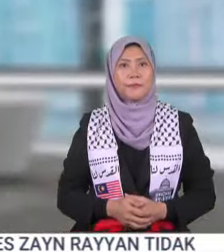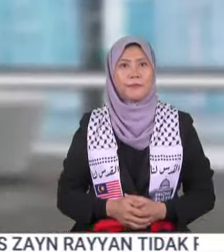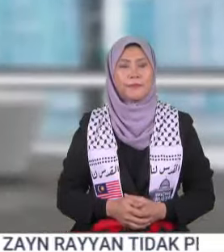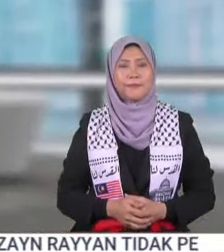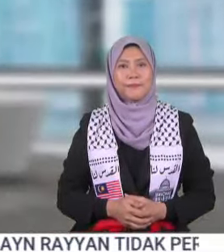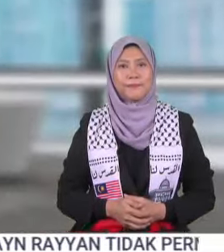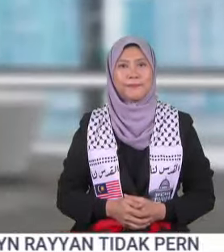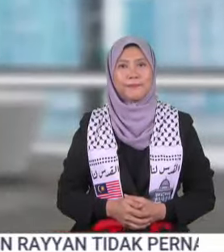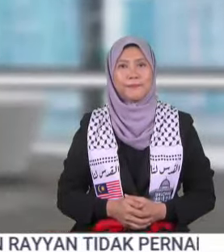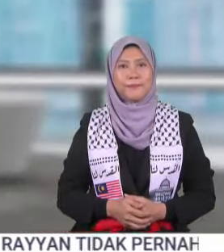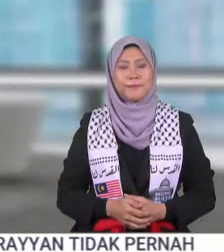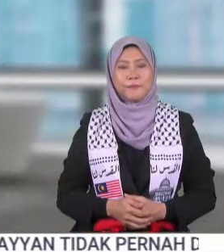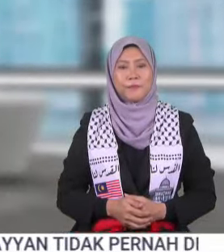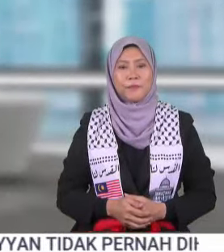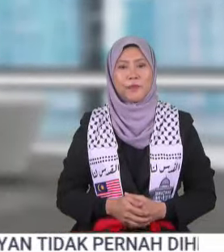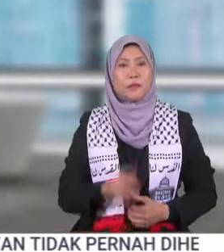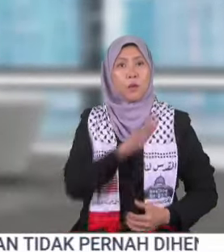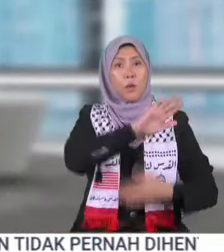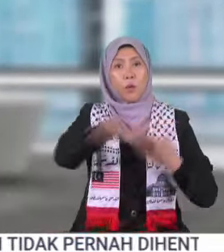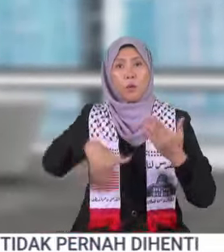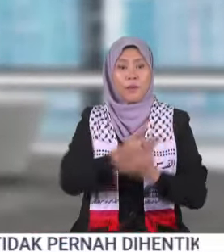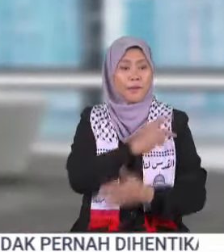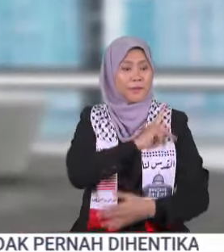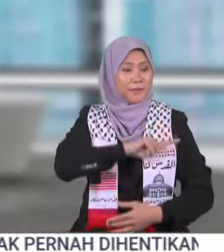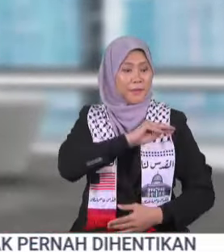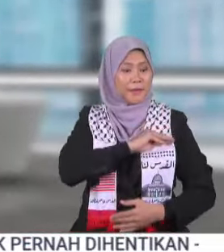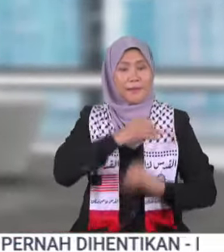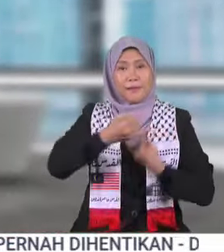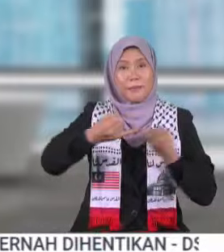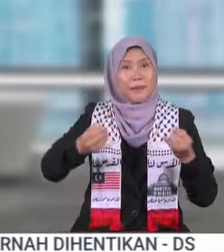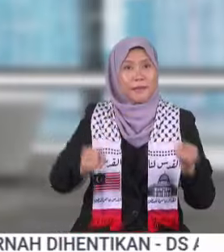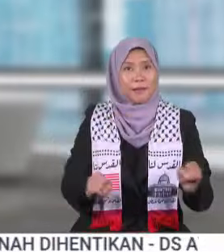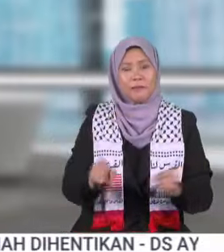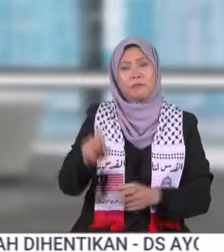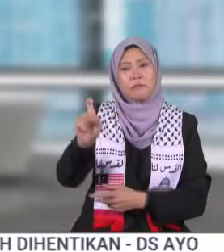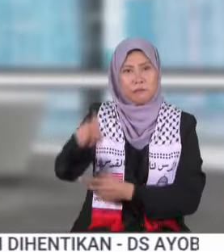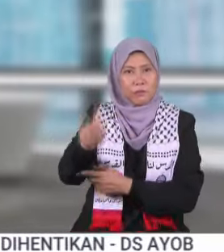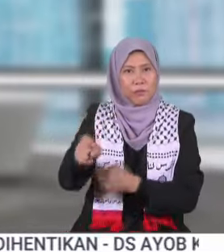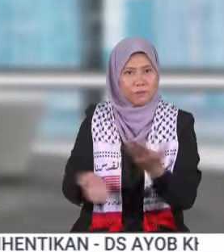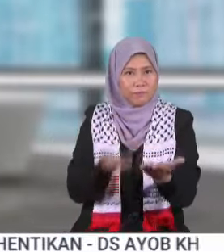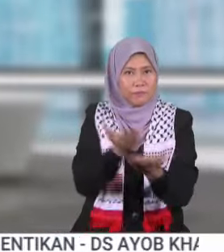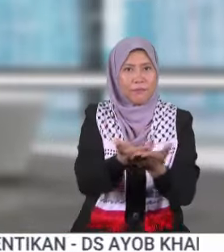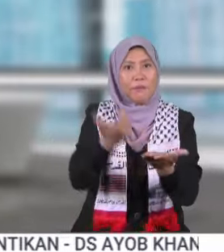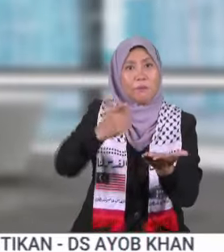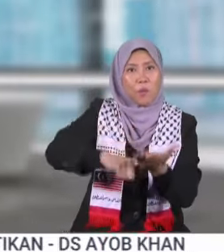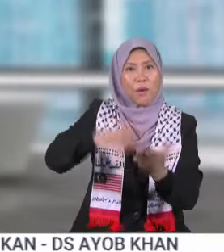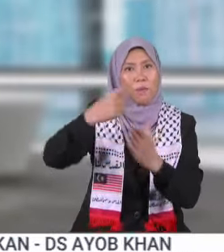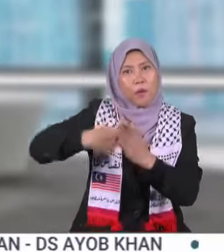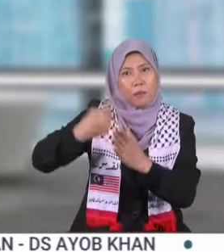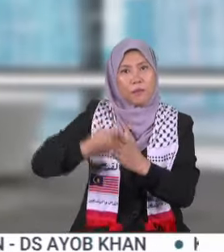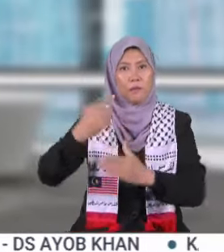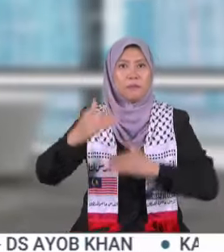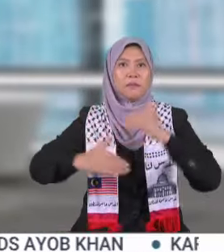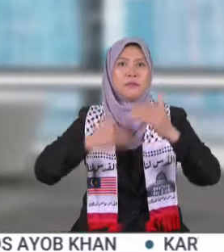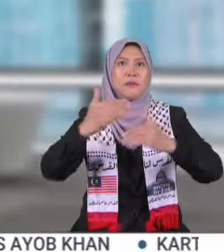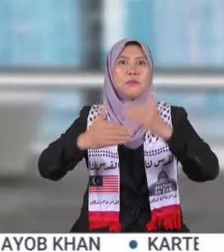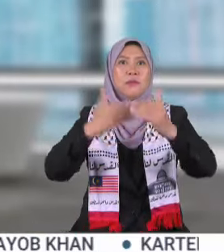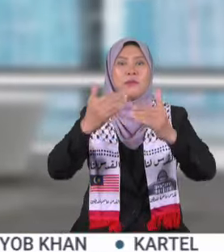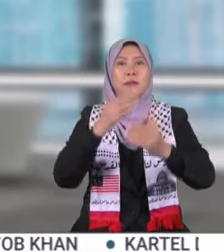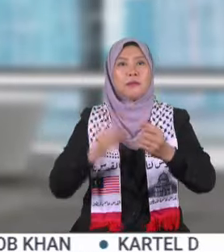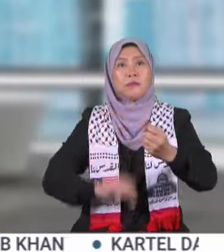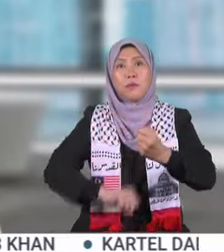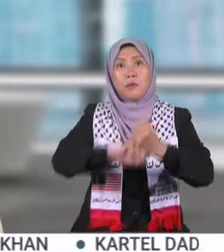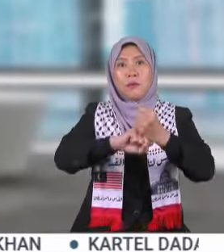hadapan semua Kementerian jabatan serta agensi perlu mengemukakan laporan bulanan berkenaan kemajuan dan